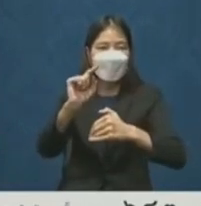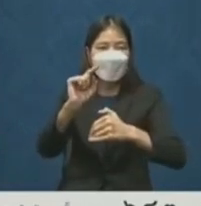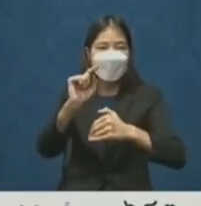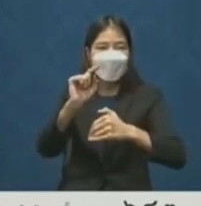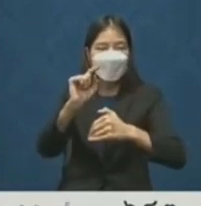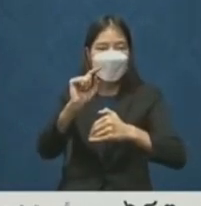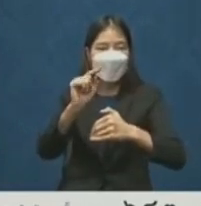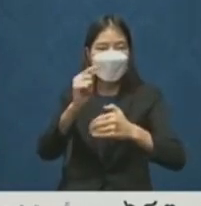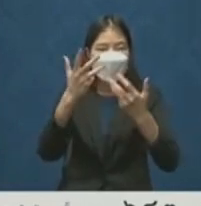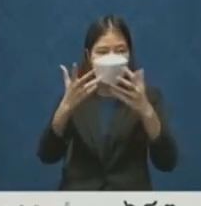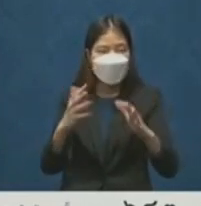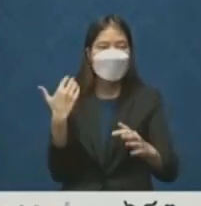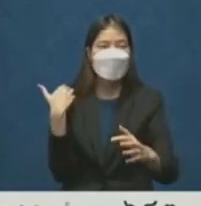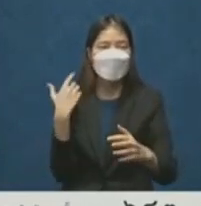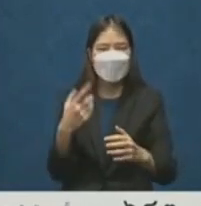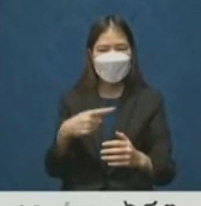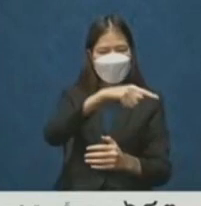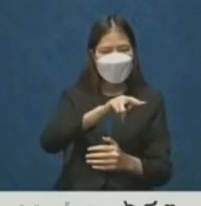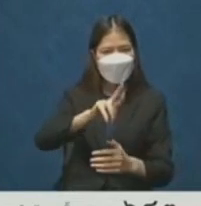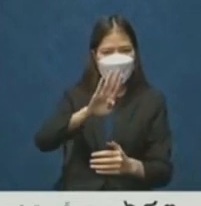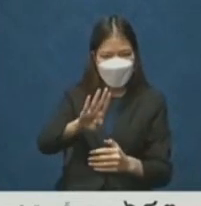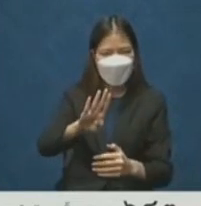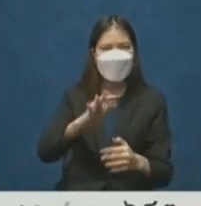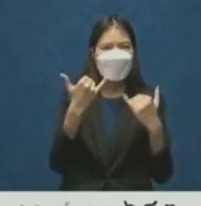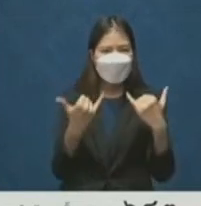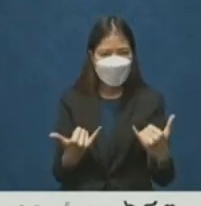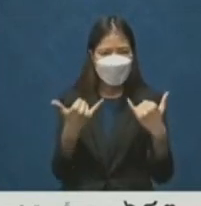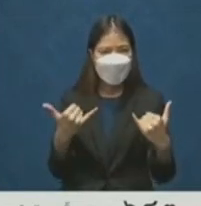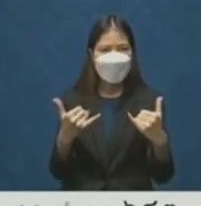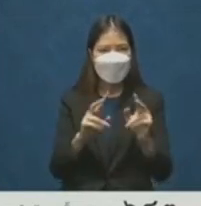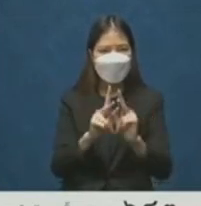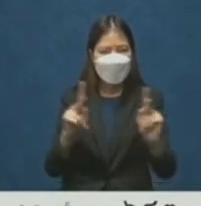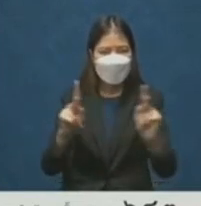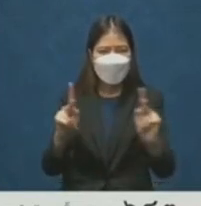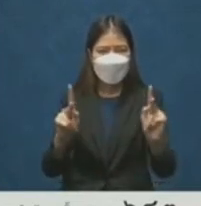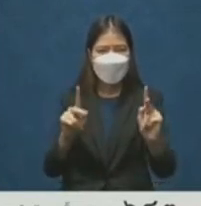นของปัจเจกซึ่งในพระราชบัญญัติการศึกษาแห่งชาติฉ